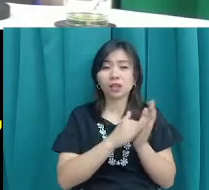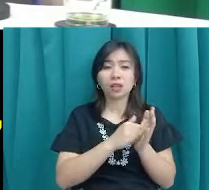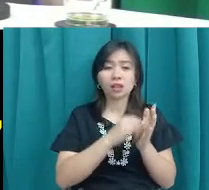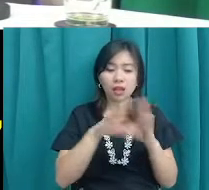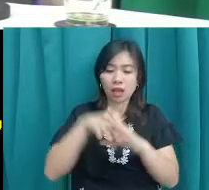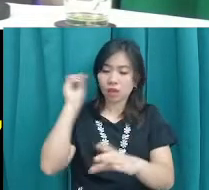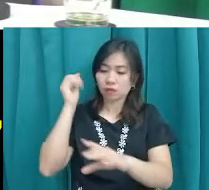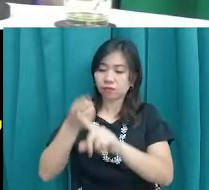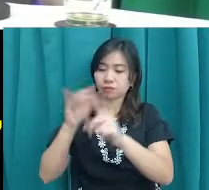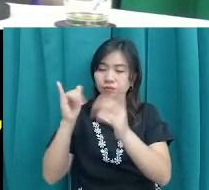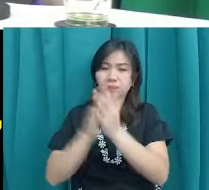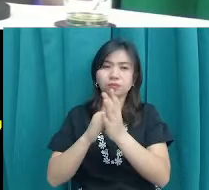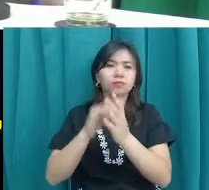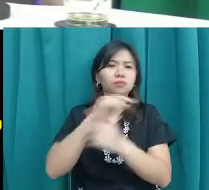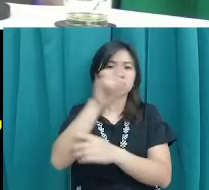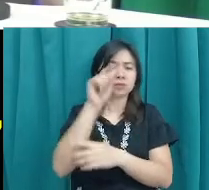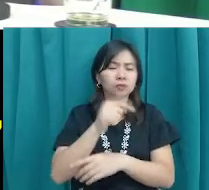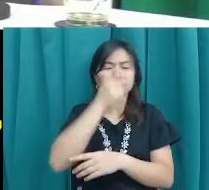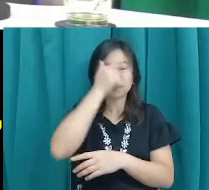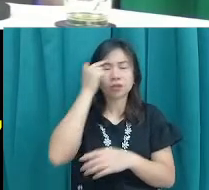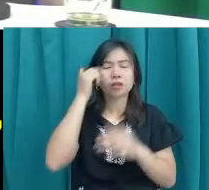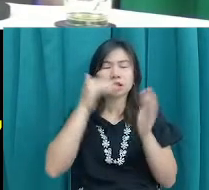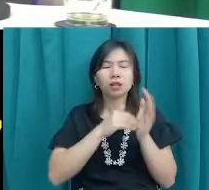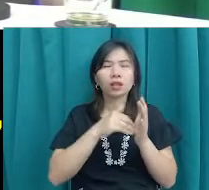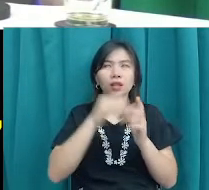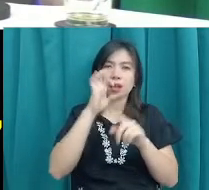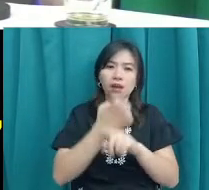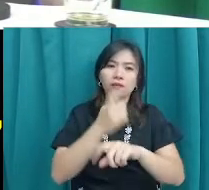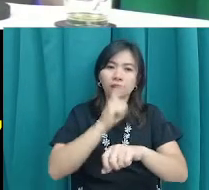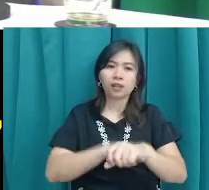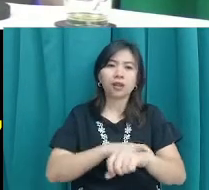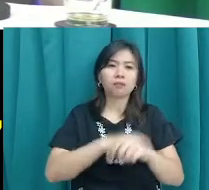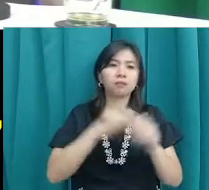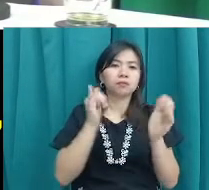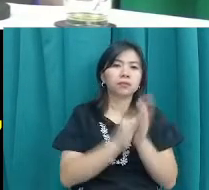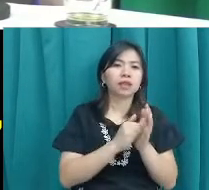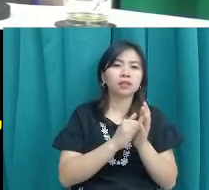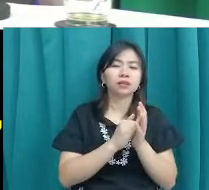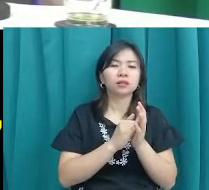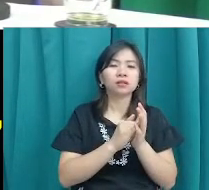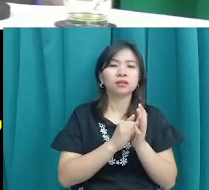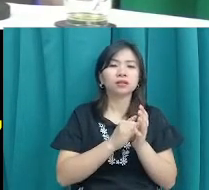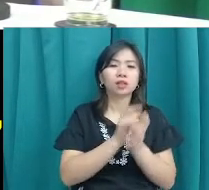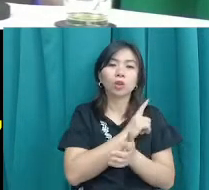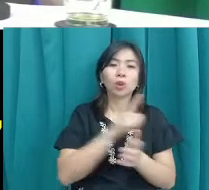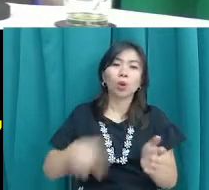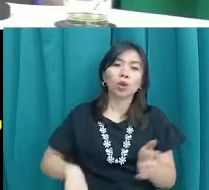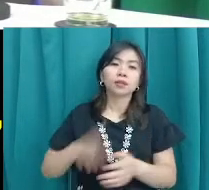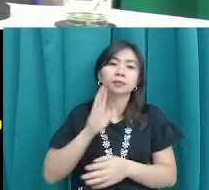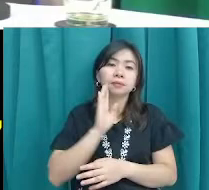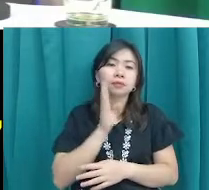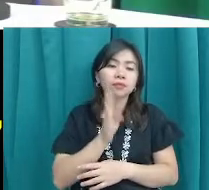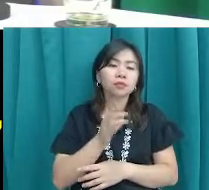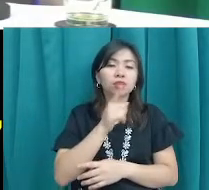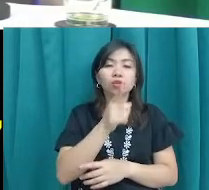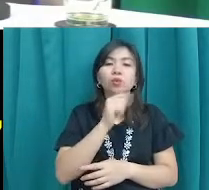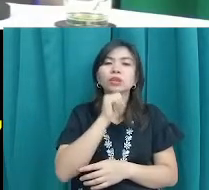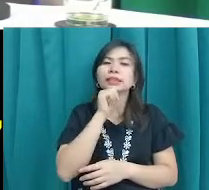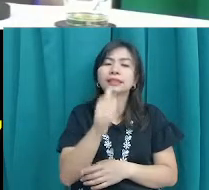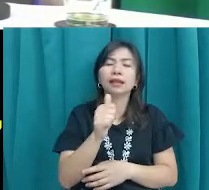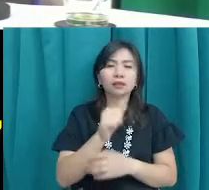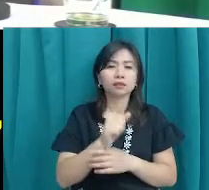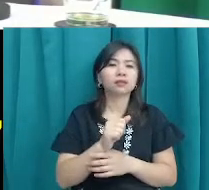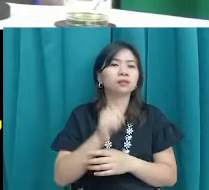Because every time that the Lord speaks, you're not intellectual but you're living emotional. Kaya ang tagal mo ng